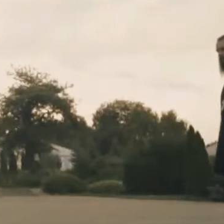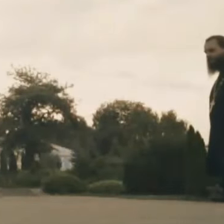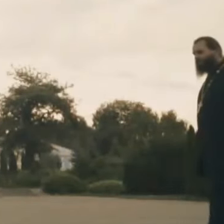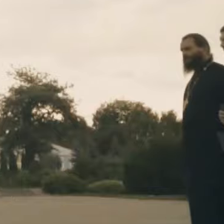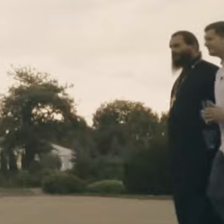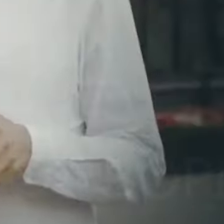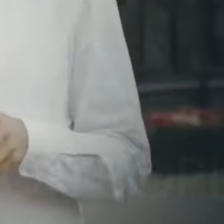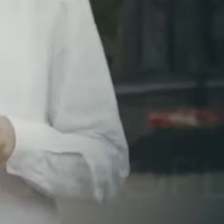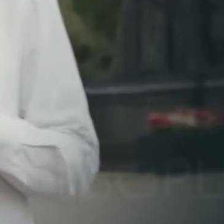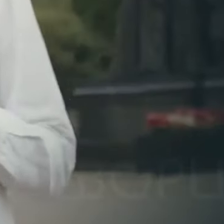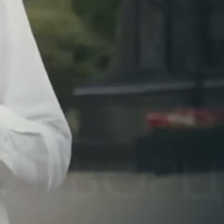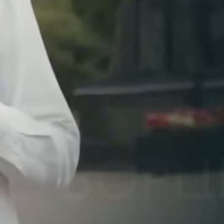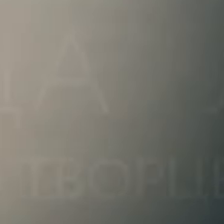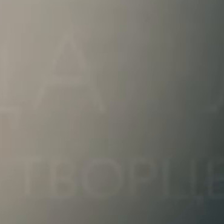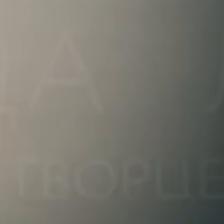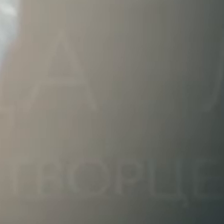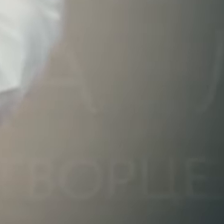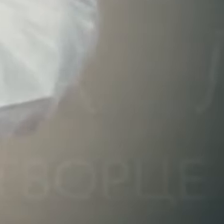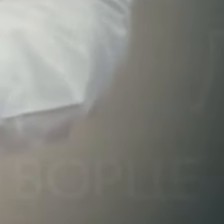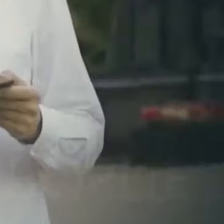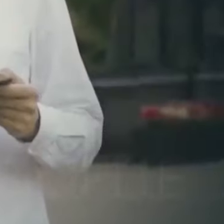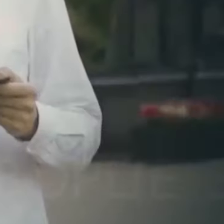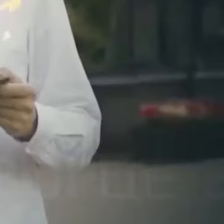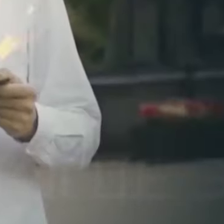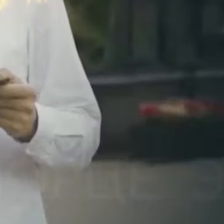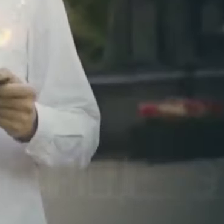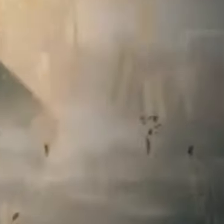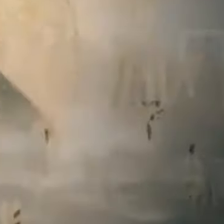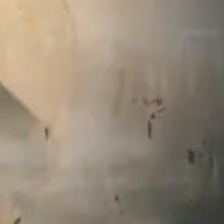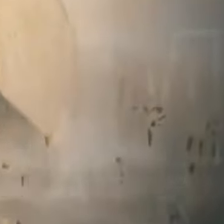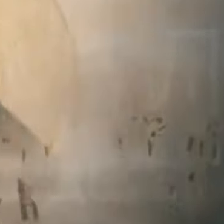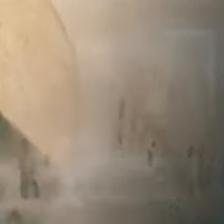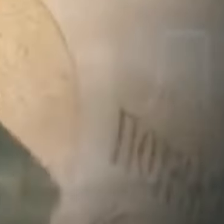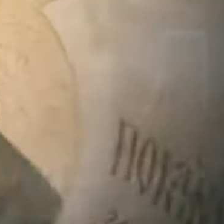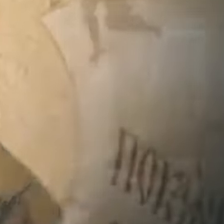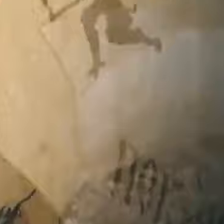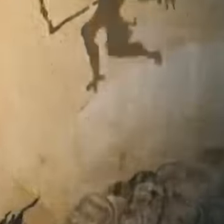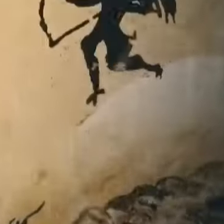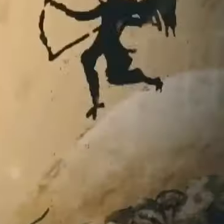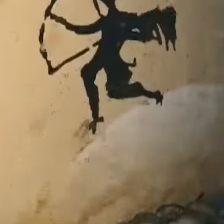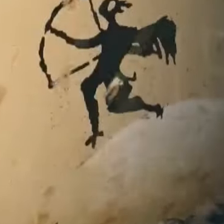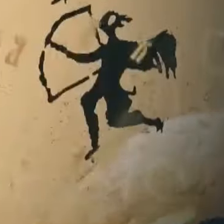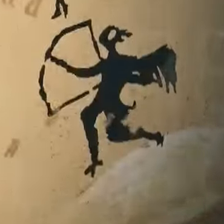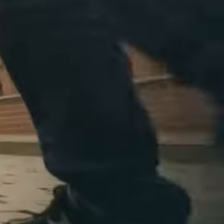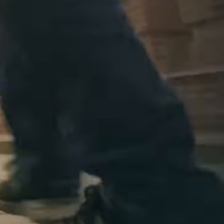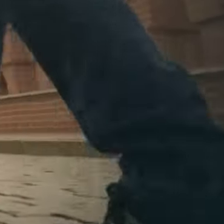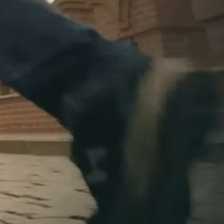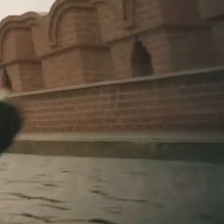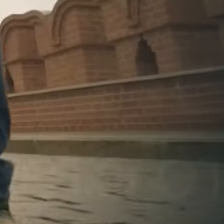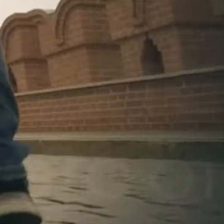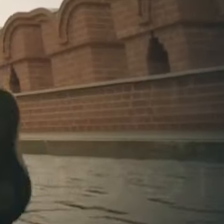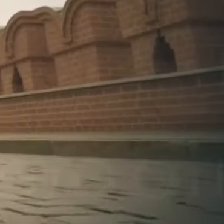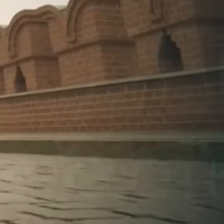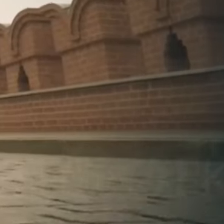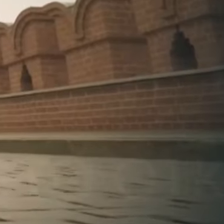назад игумен монастыря на Синайской горе святой Иоанн Лествичник написал эту инструкцию восхождения на небо.